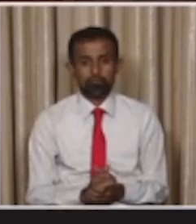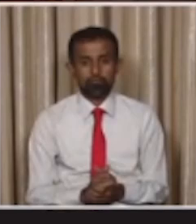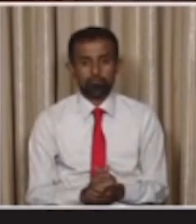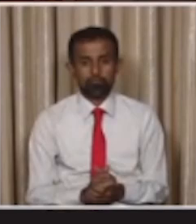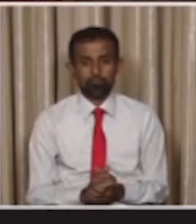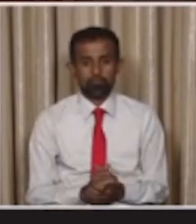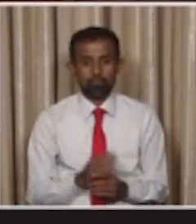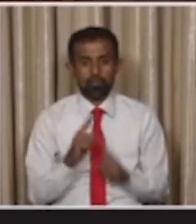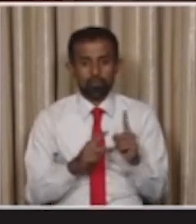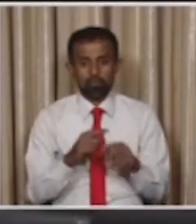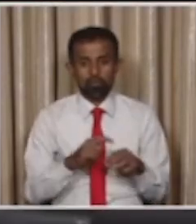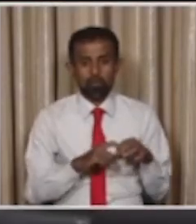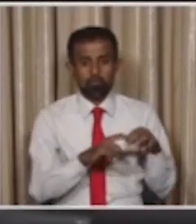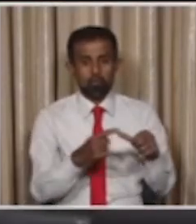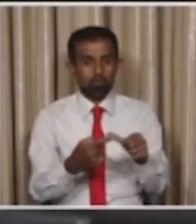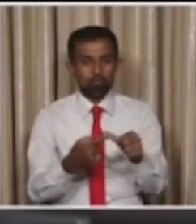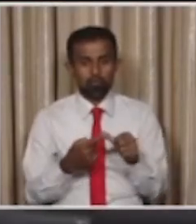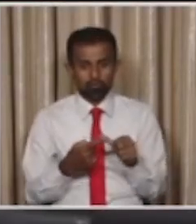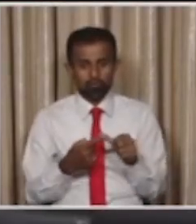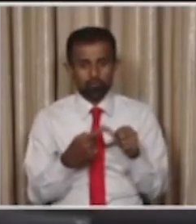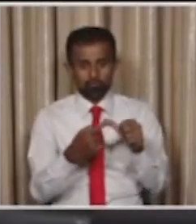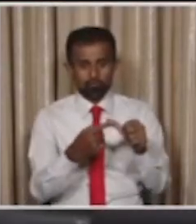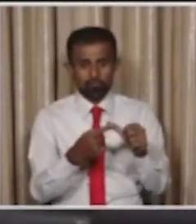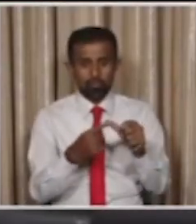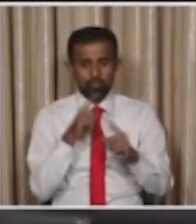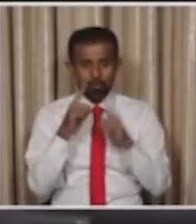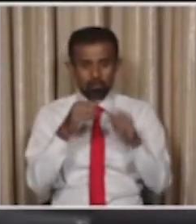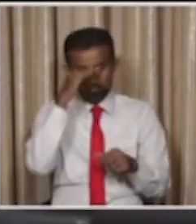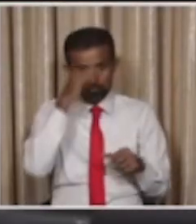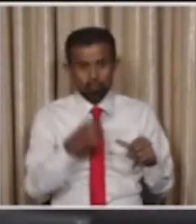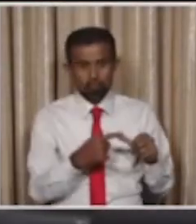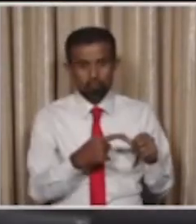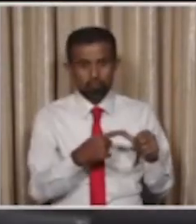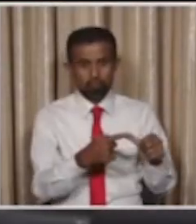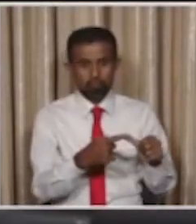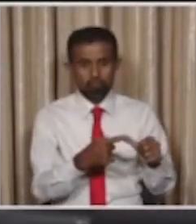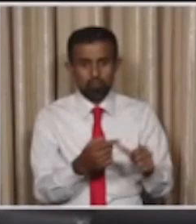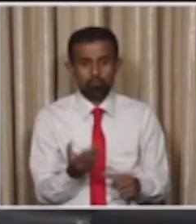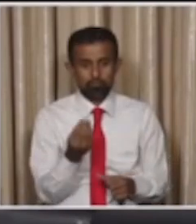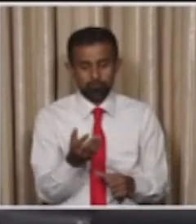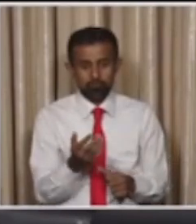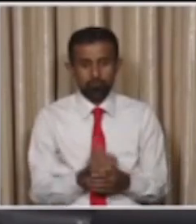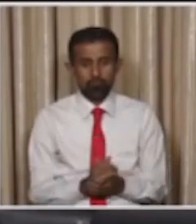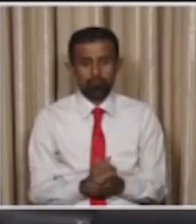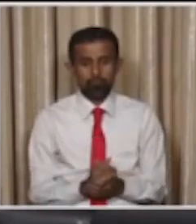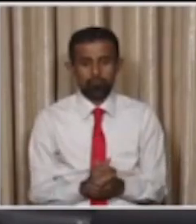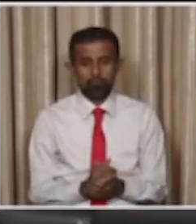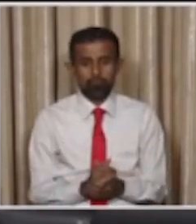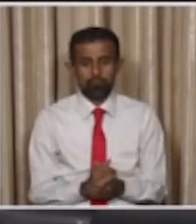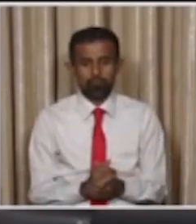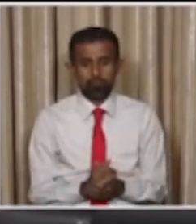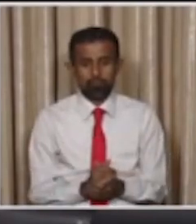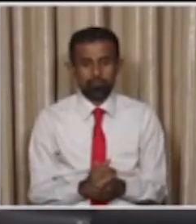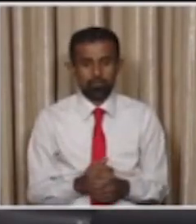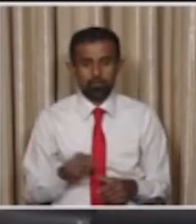ගරු කතානායකතුමා ඒ ප්‍රශ්නට උත්තර දෙන්න දෙන්න. ගරු කතානායකතුමා උත්තර දෙන්න. කියන්නේ උත්තර දෙන්න දෙන උත්තර. ගරු කතානායකතුමනි